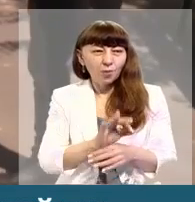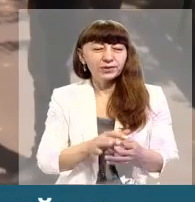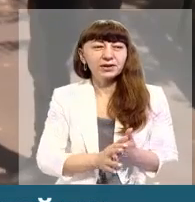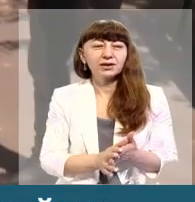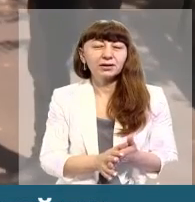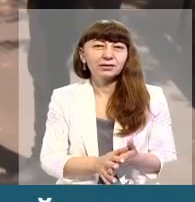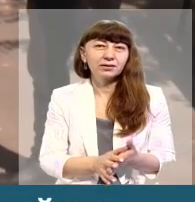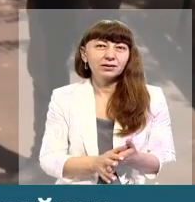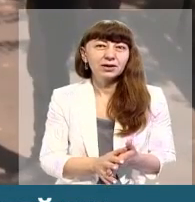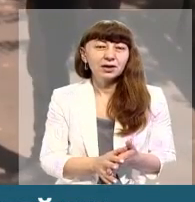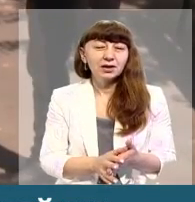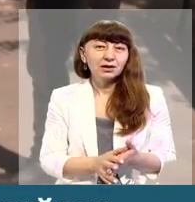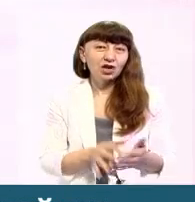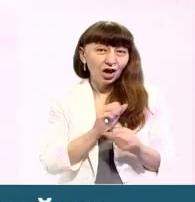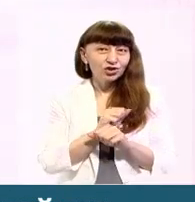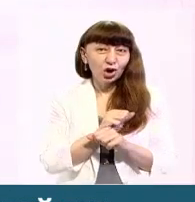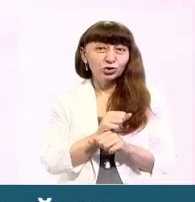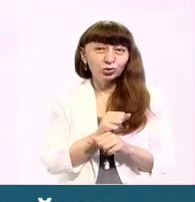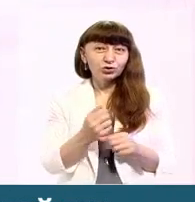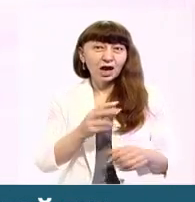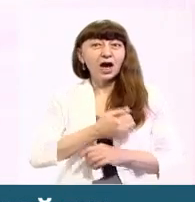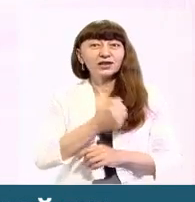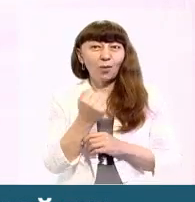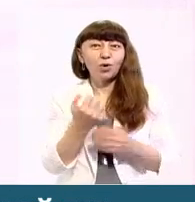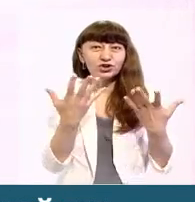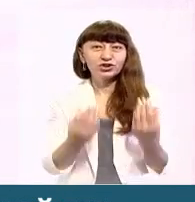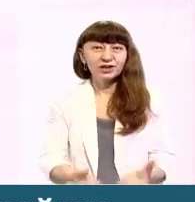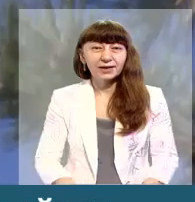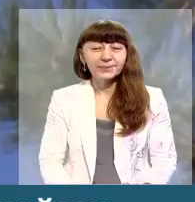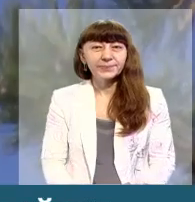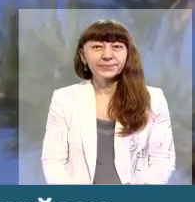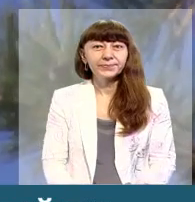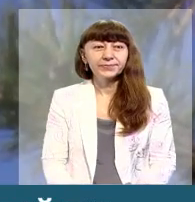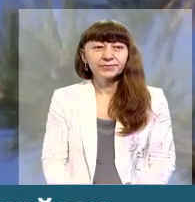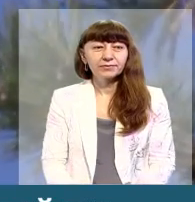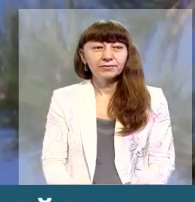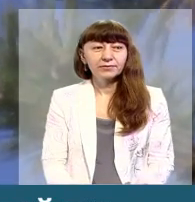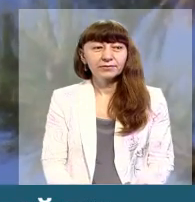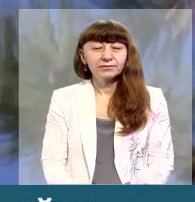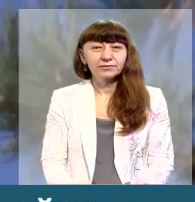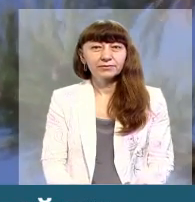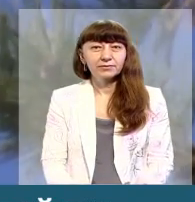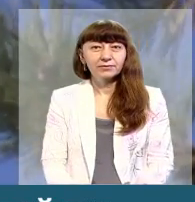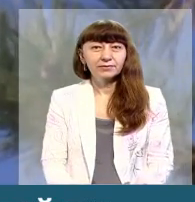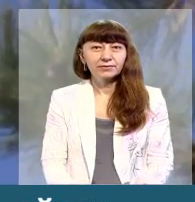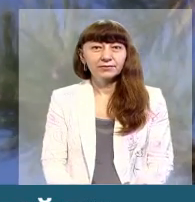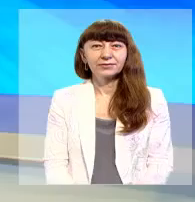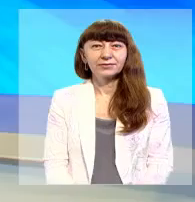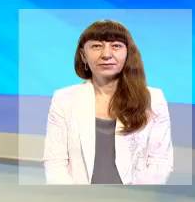и отвлечься от рутинных рабочих будней. Айжан Каламбаева, Анастасия Троян, Зиара Ахметчин, телеканал